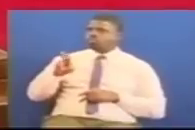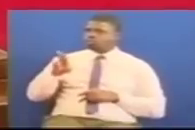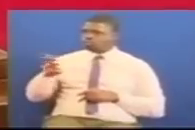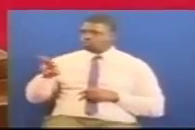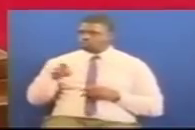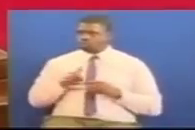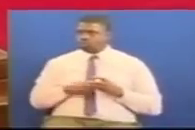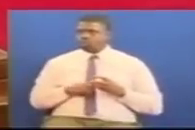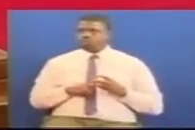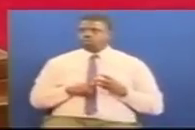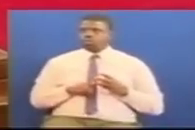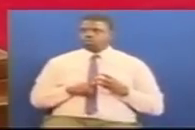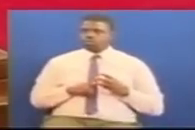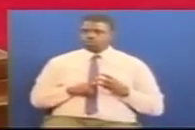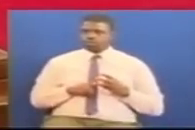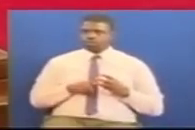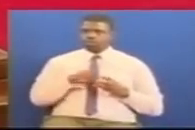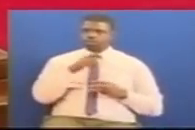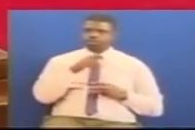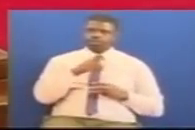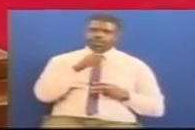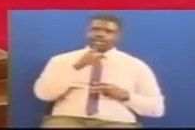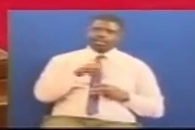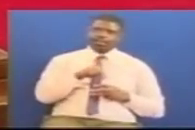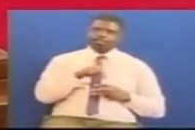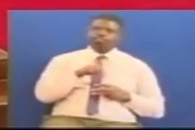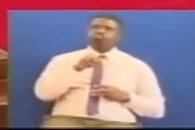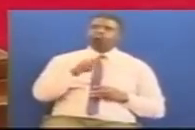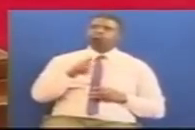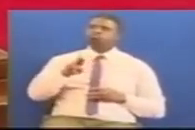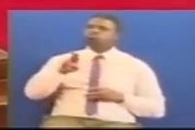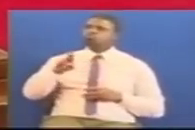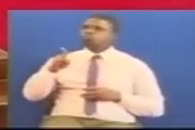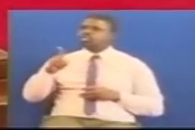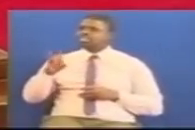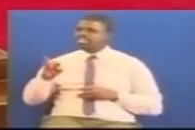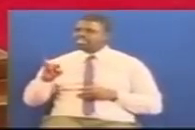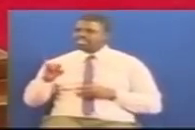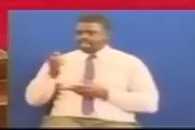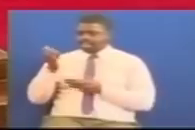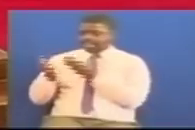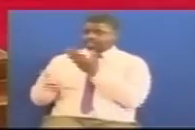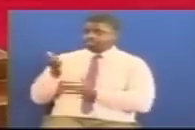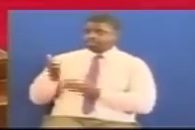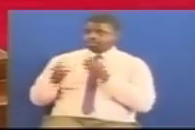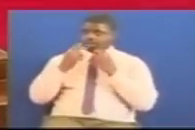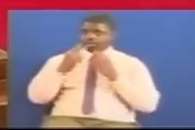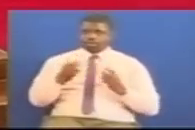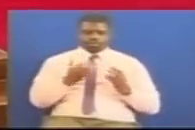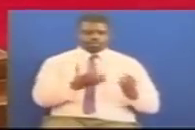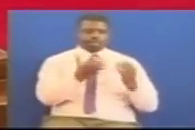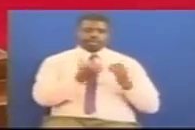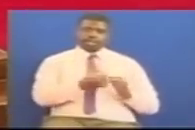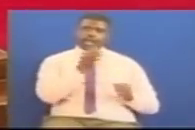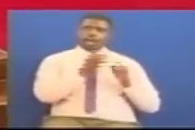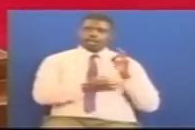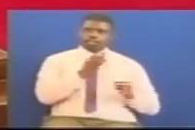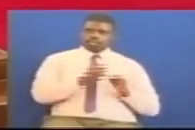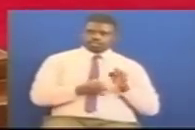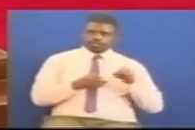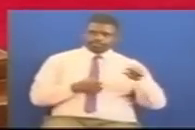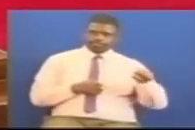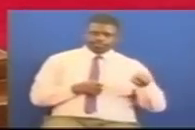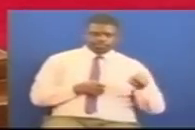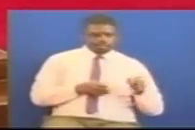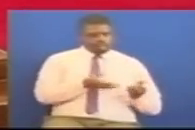Mchauru, Chikolopola na Mkundi kwa ajili ya tathmini kuangalia mahitaji halisi ya mawasiliano kwenye eneo hilo. Baada